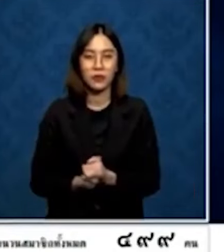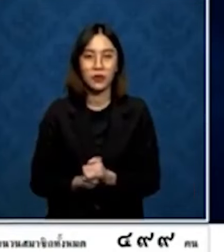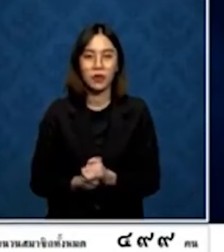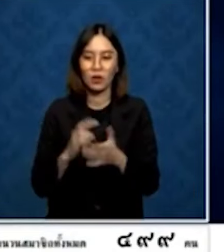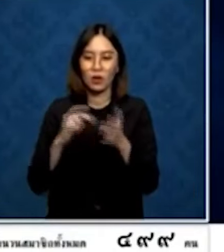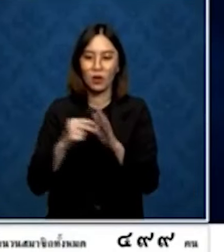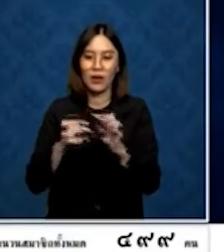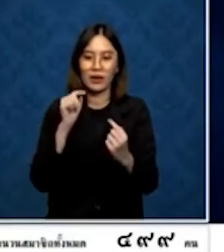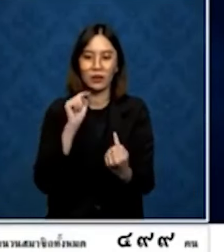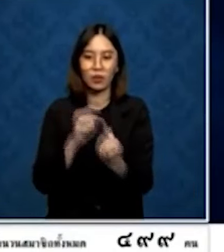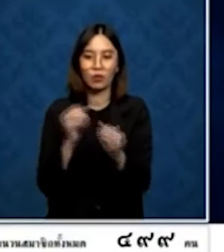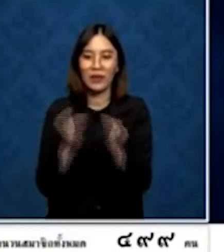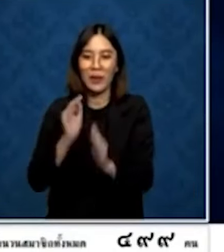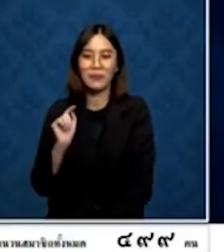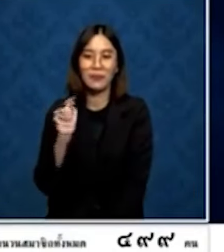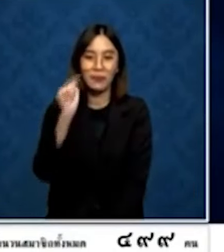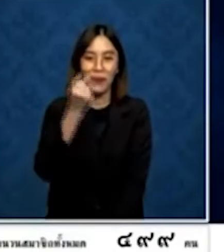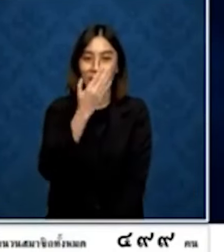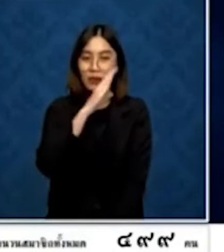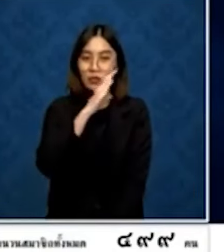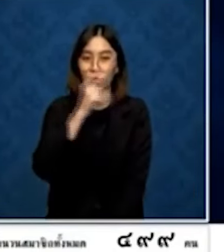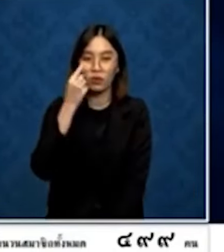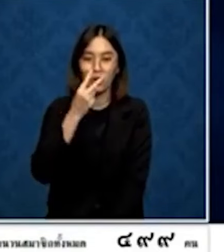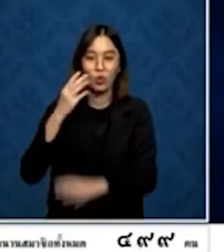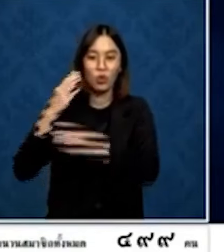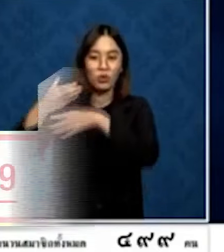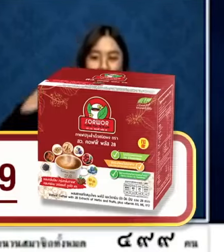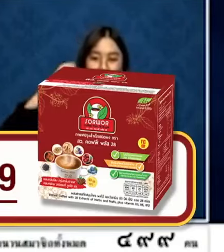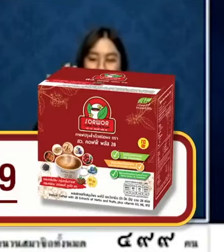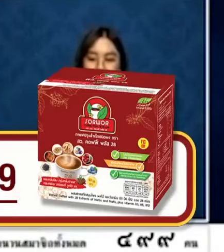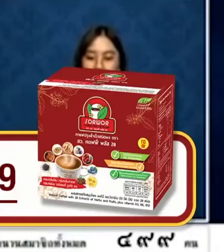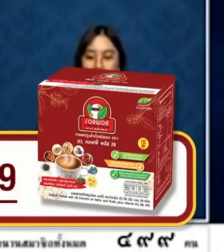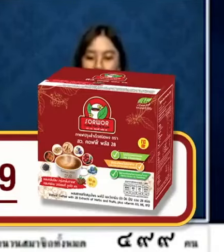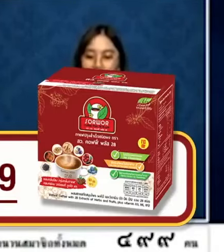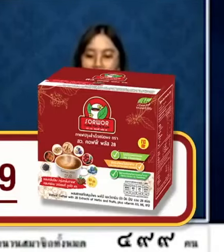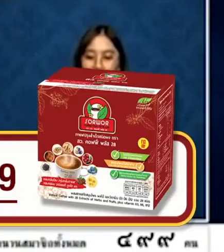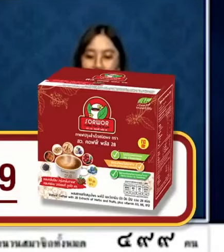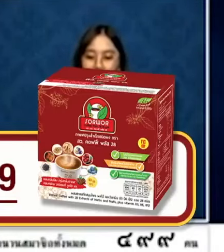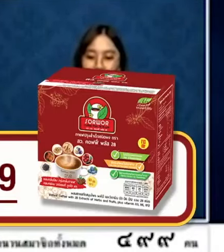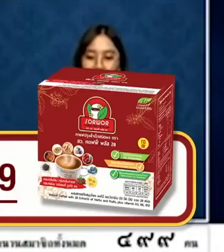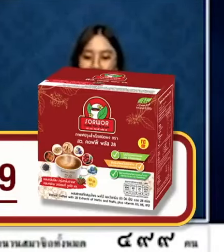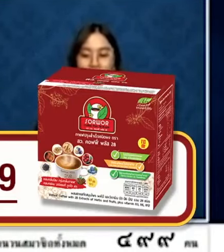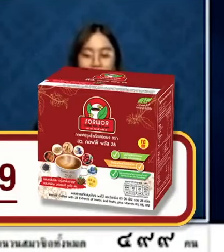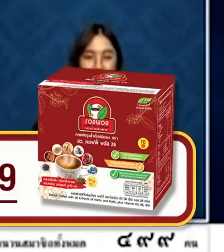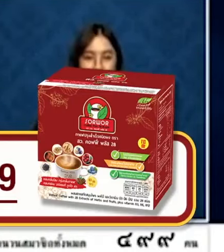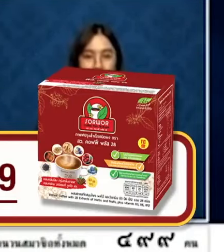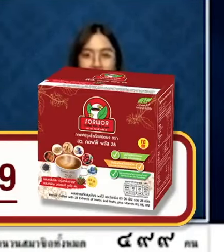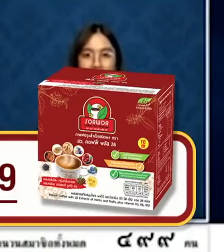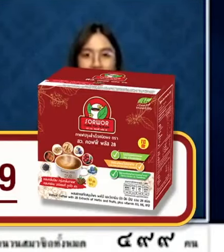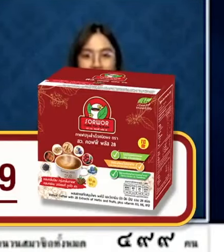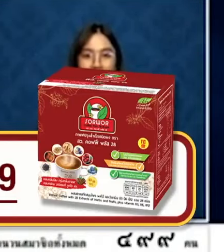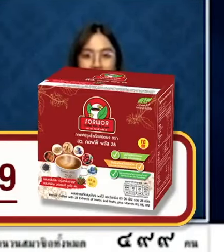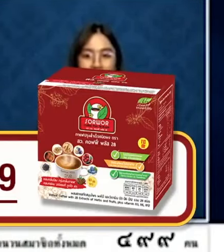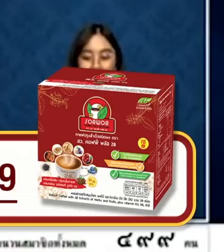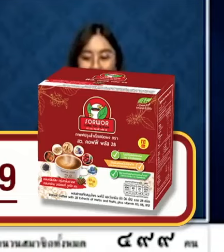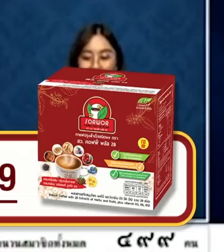ำได้เพราะว่าพรบวินัยการเงินการคลังมาตรา21เขาบอกชัดเจนว่าการจัดทำงบประมาณรายจ่ายเพิ่มเติมต้อง